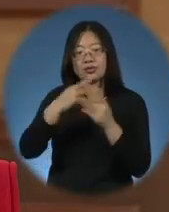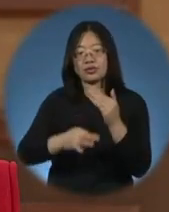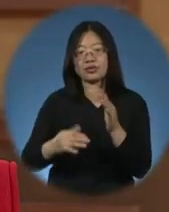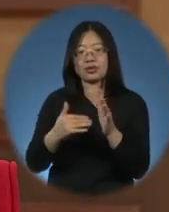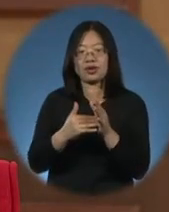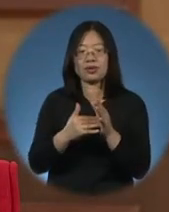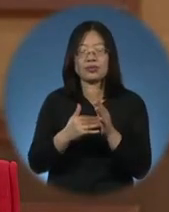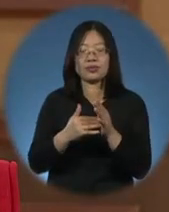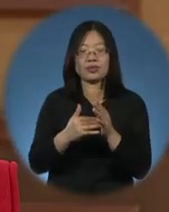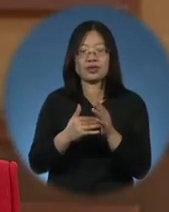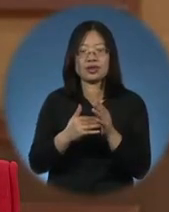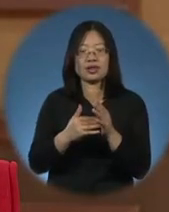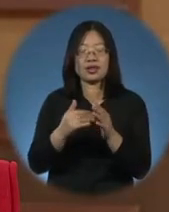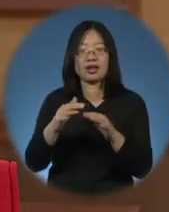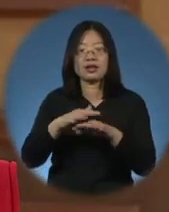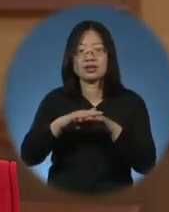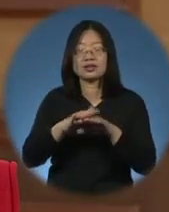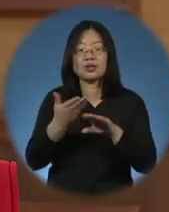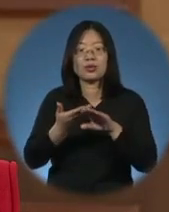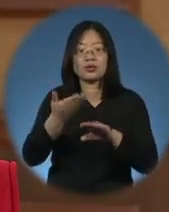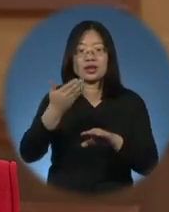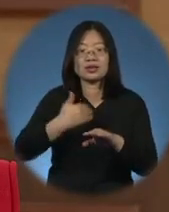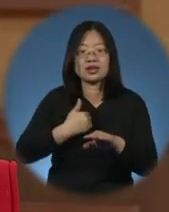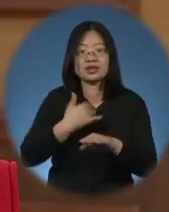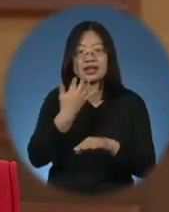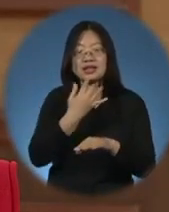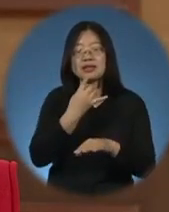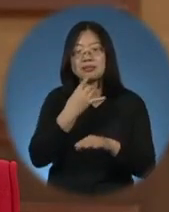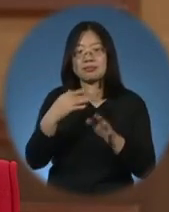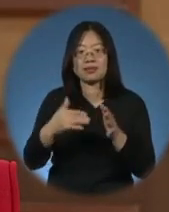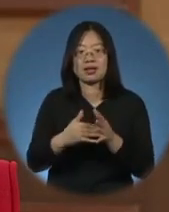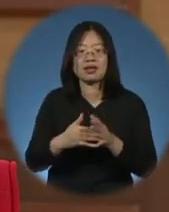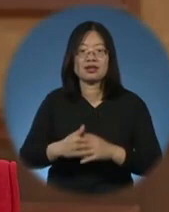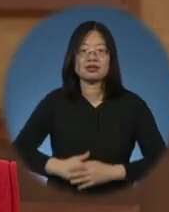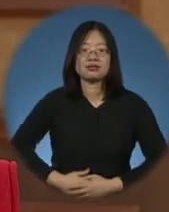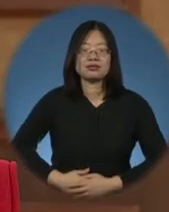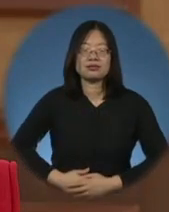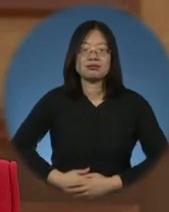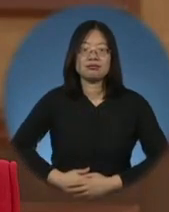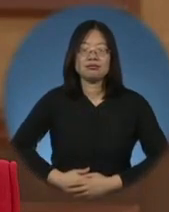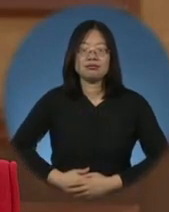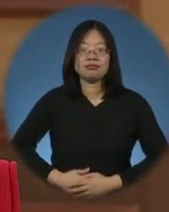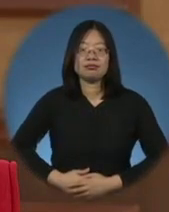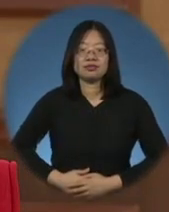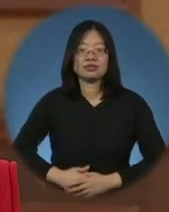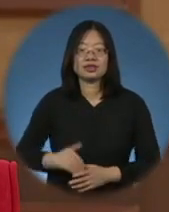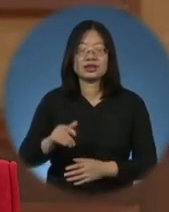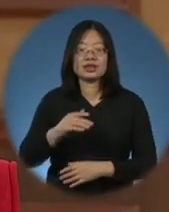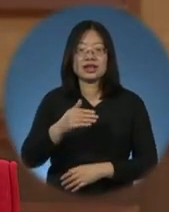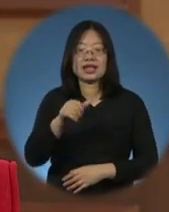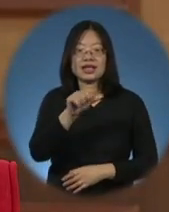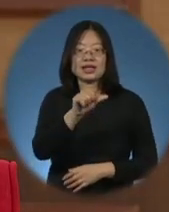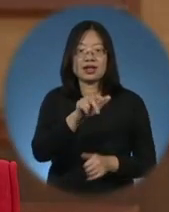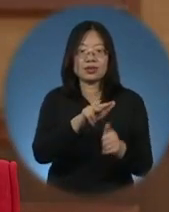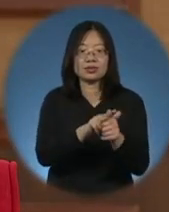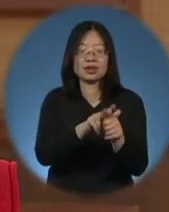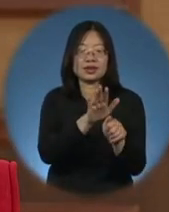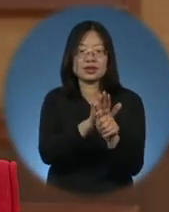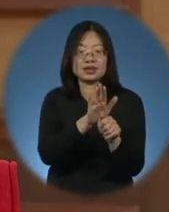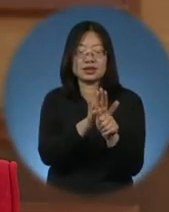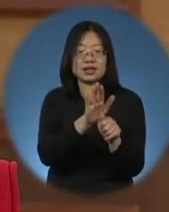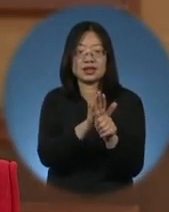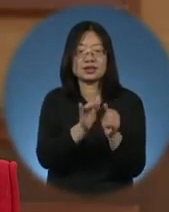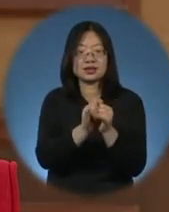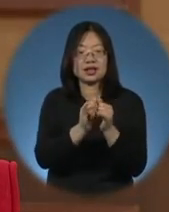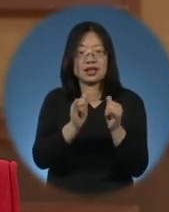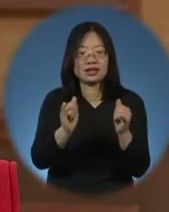거죠. 네. 사실 그 지도 위에다가 저는 색칠만 한 겁니다. 그렇죠, 그렇죠. 예, 그래서 뭐 어떤 A라는 후보를 지지한